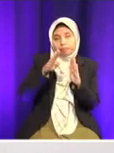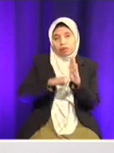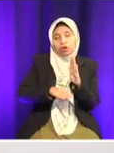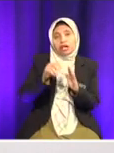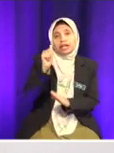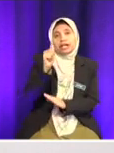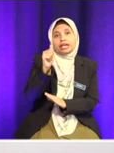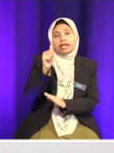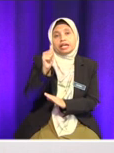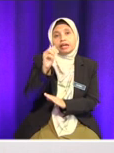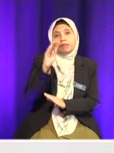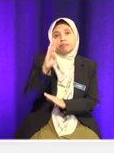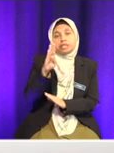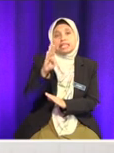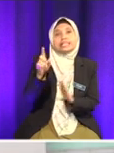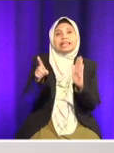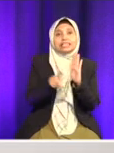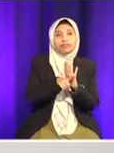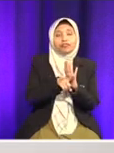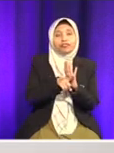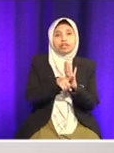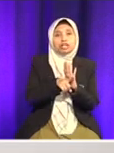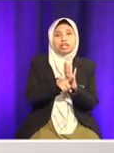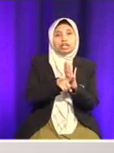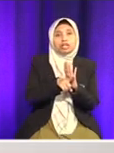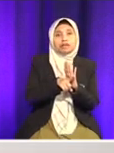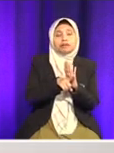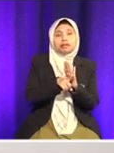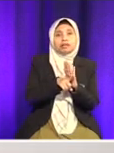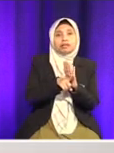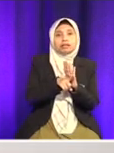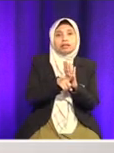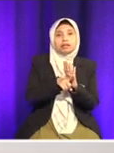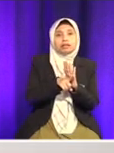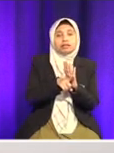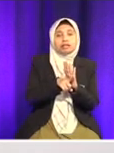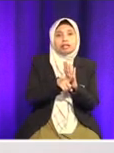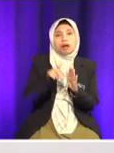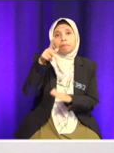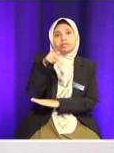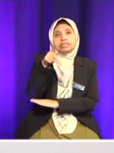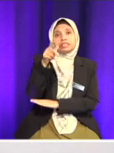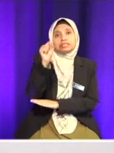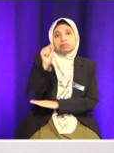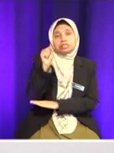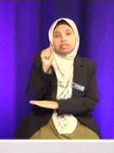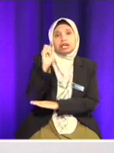nilai B negatif nilai B negatif pasti simetri